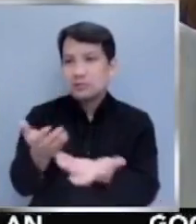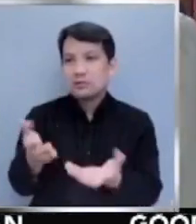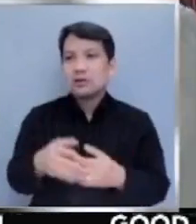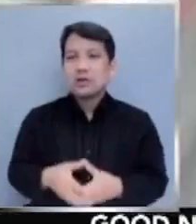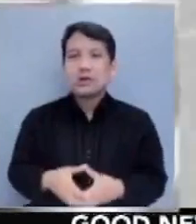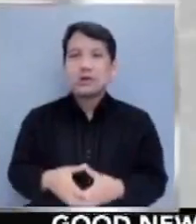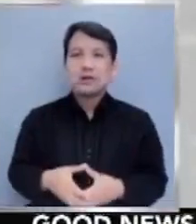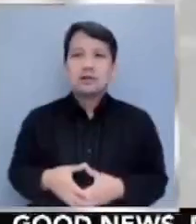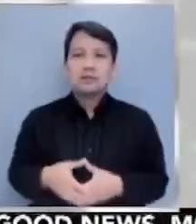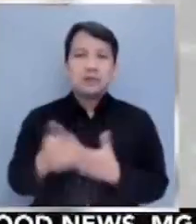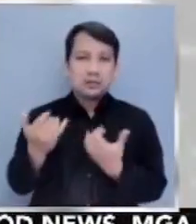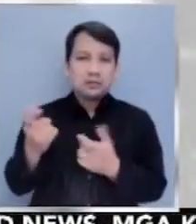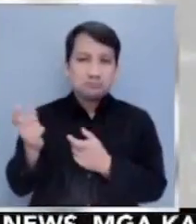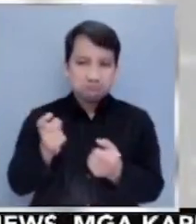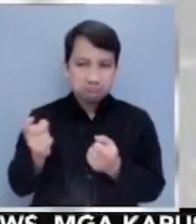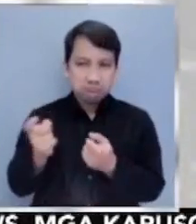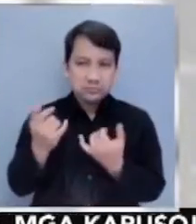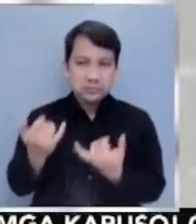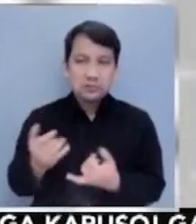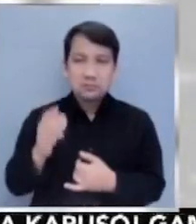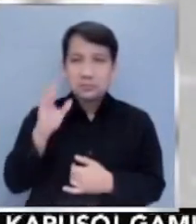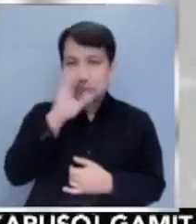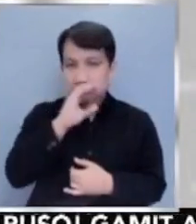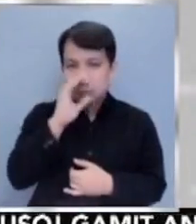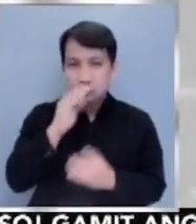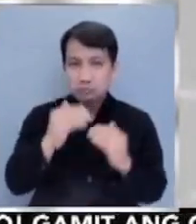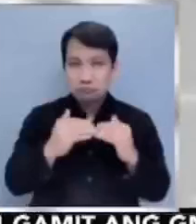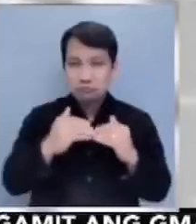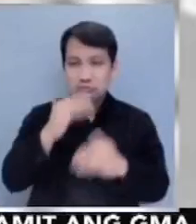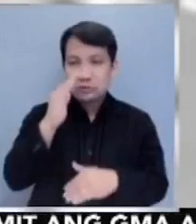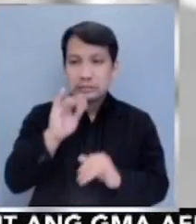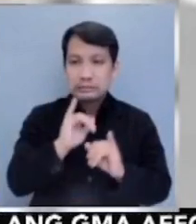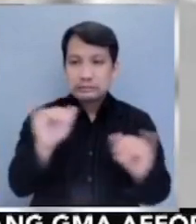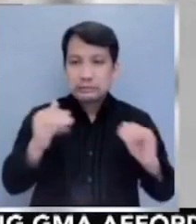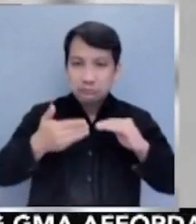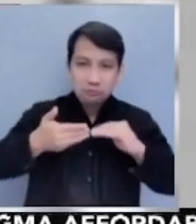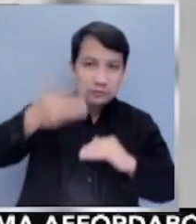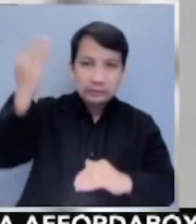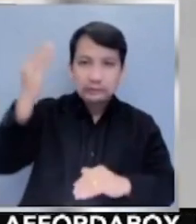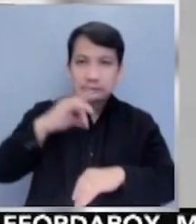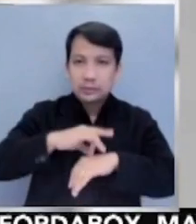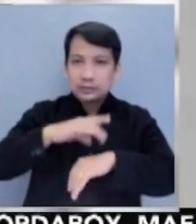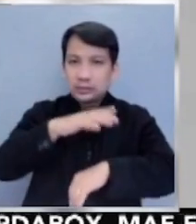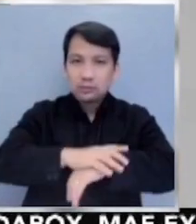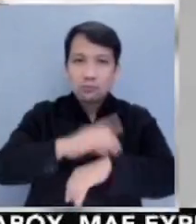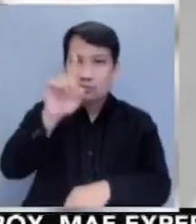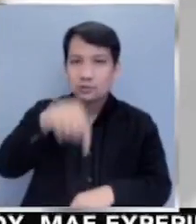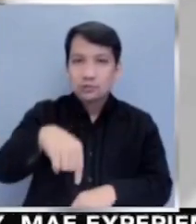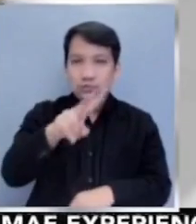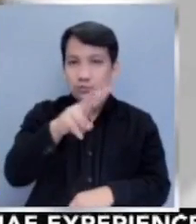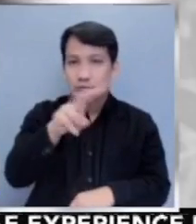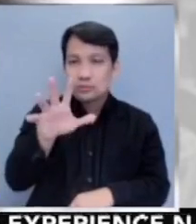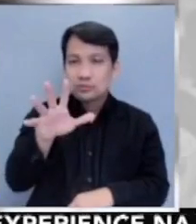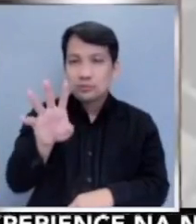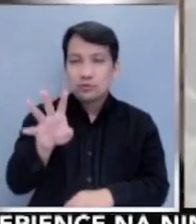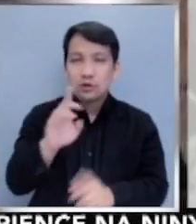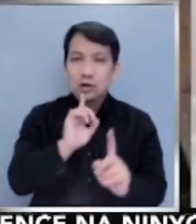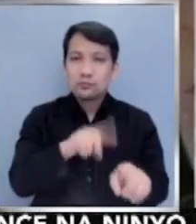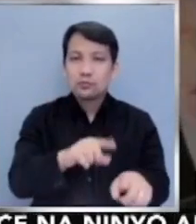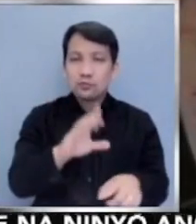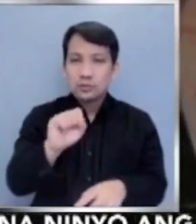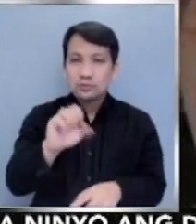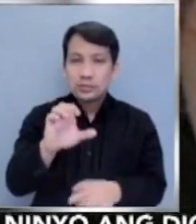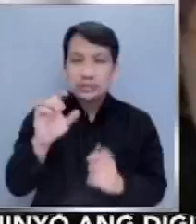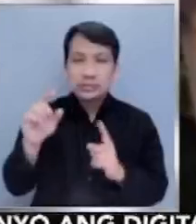control naman ito. Sa Cebu City, patuloy na tumataas ang dengue cases. 1,254 na ang reported cases, 16